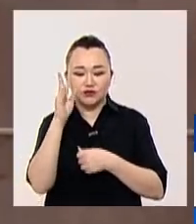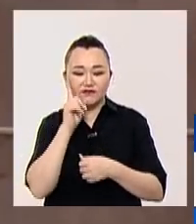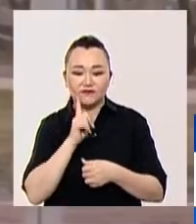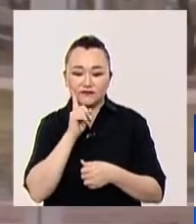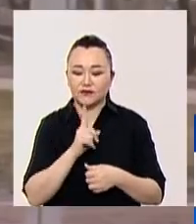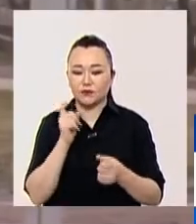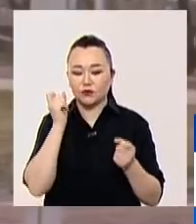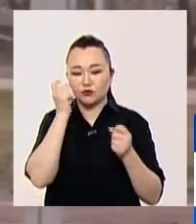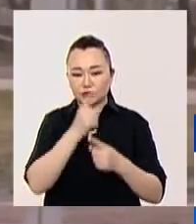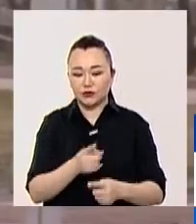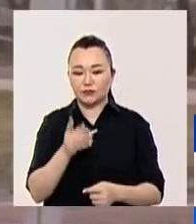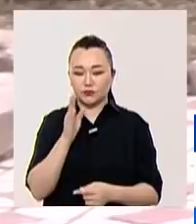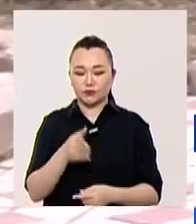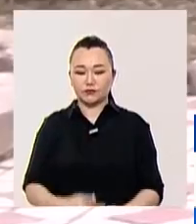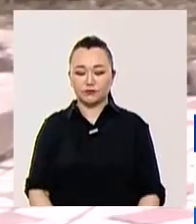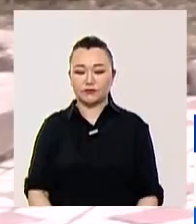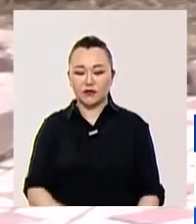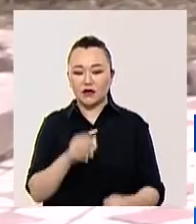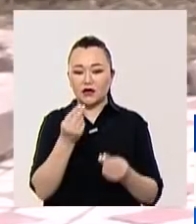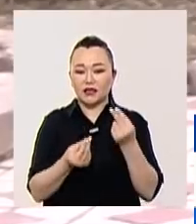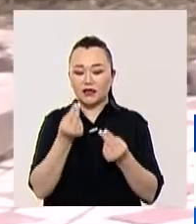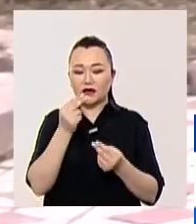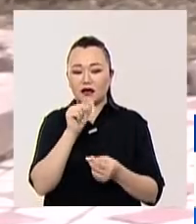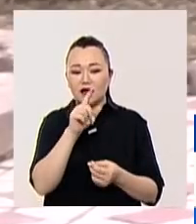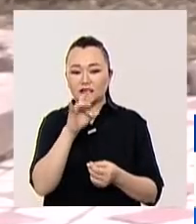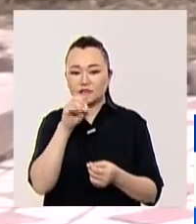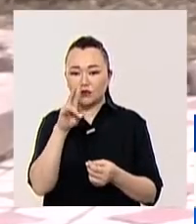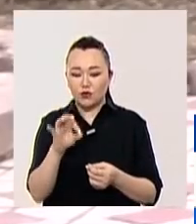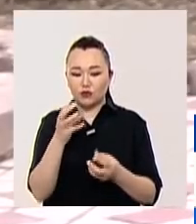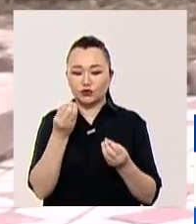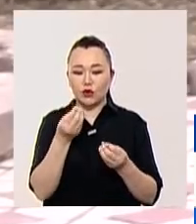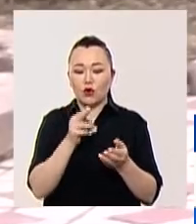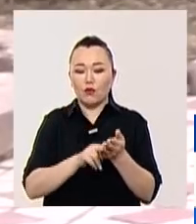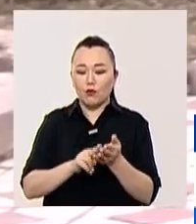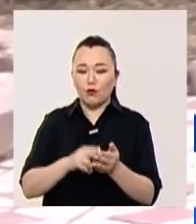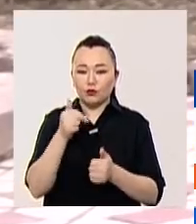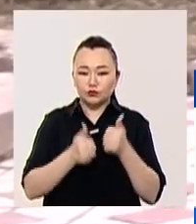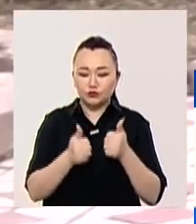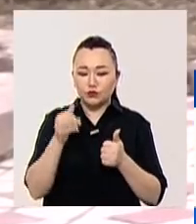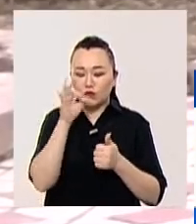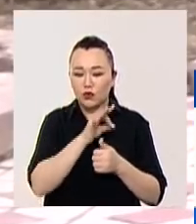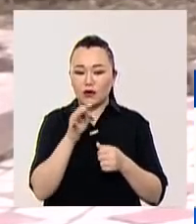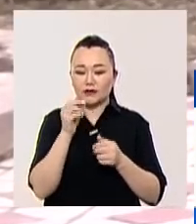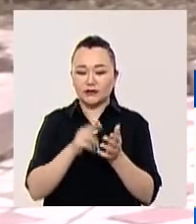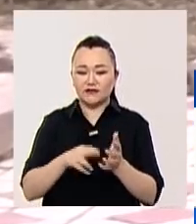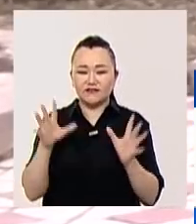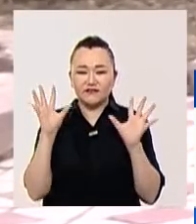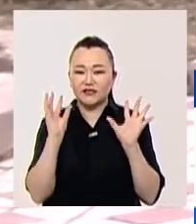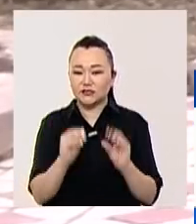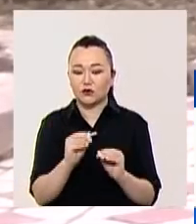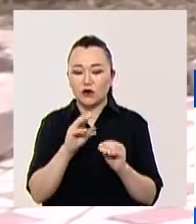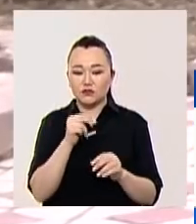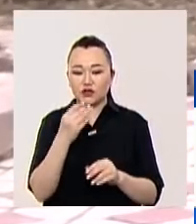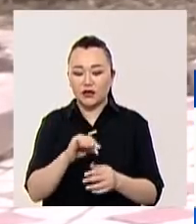уақыттың еншісінде екенін жеткізді. Казино ойын орталығынан басқа да букмекерлік орталықтардың бәрі қазір осы Қапшағай қаласында. Ол